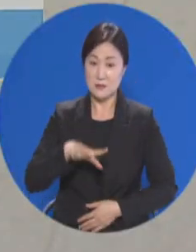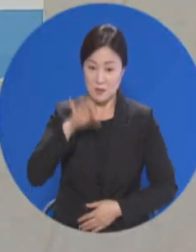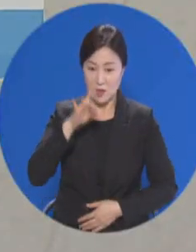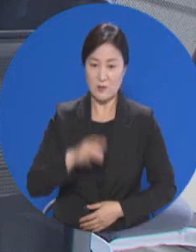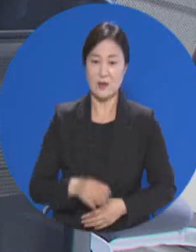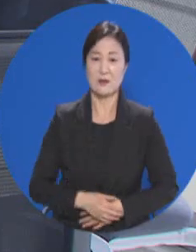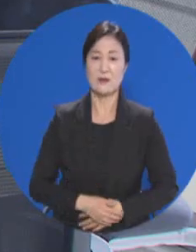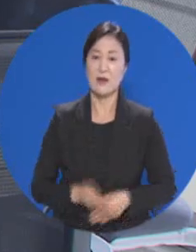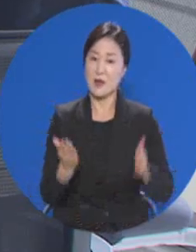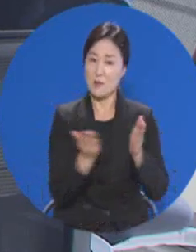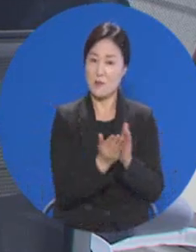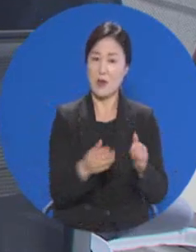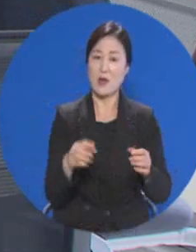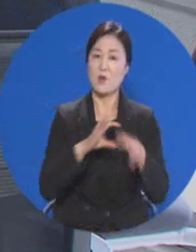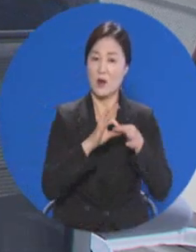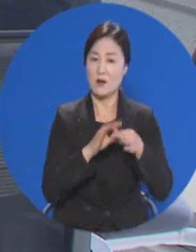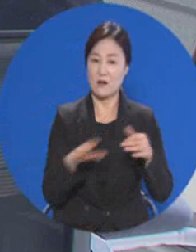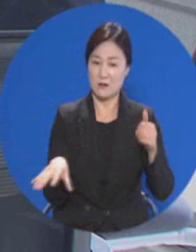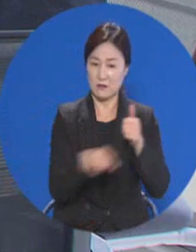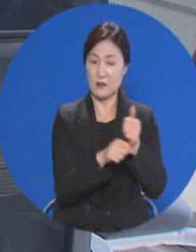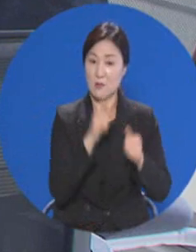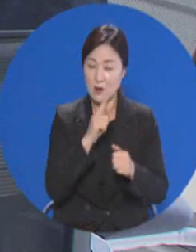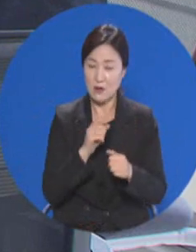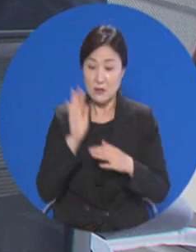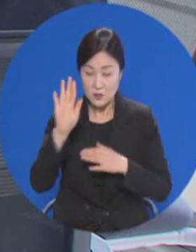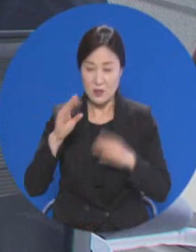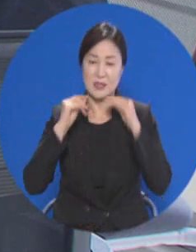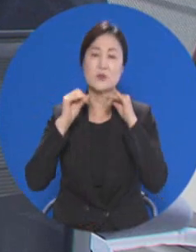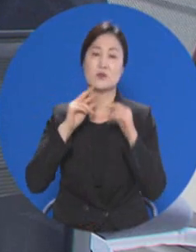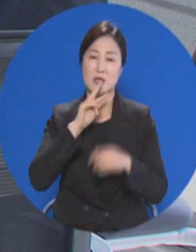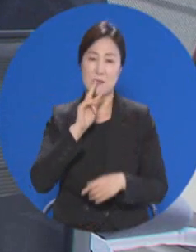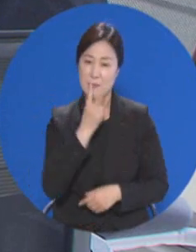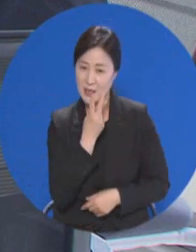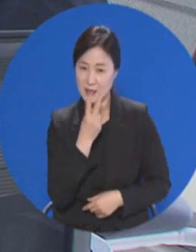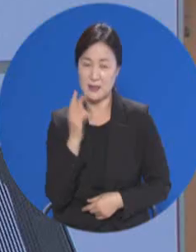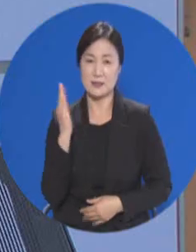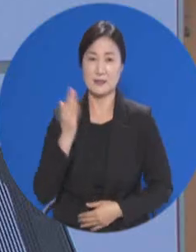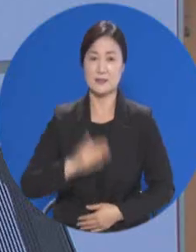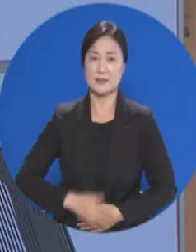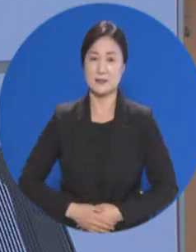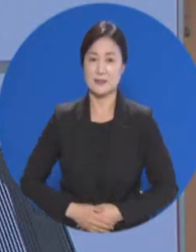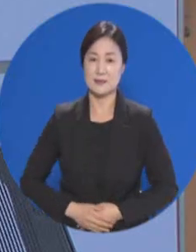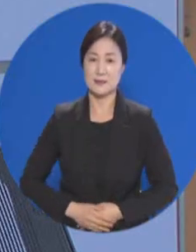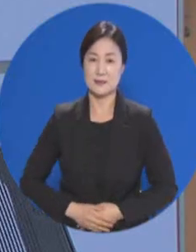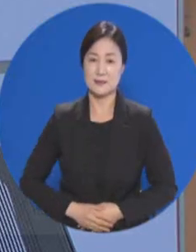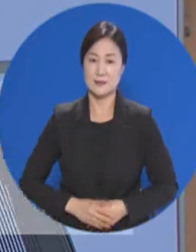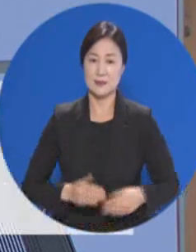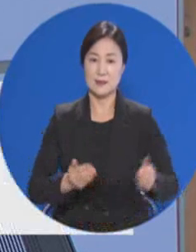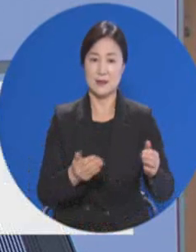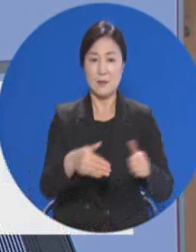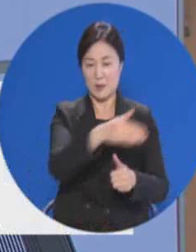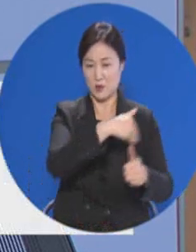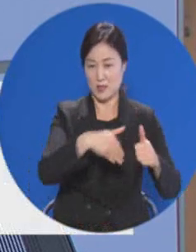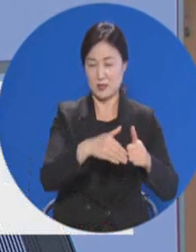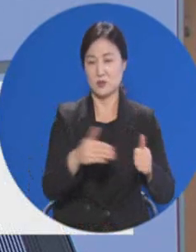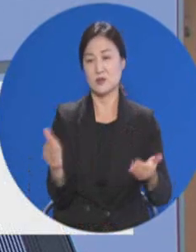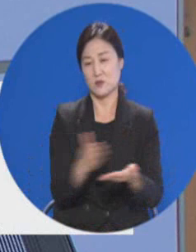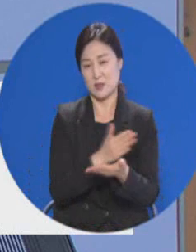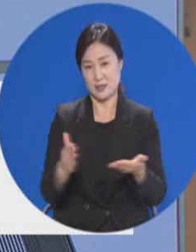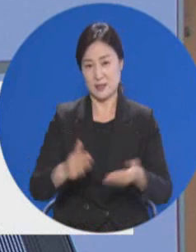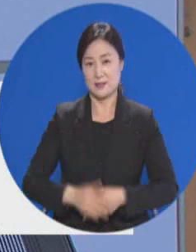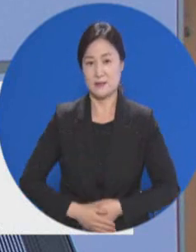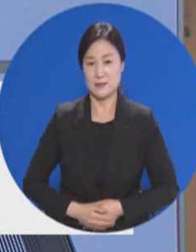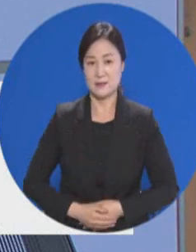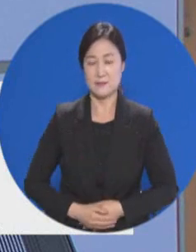관련 부지라고 설명하다 나중에서야 잡종지라며 말을 바꾸기도 합니다. 배후단지와 구분되는 장소입니다. 해수부